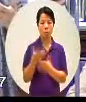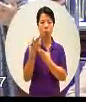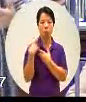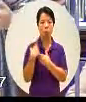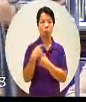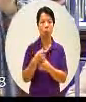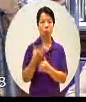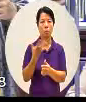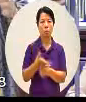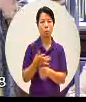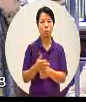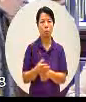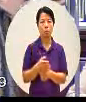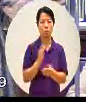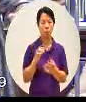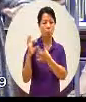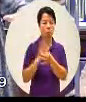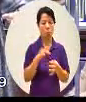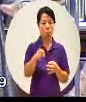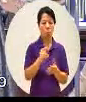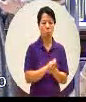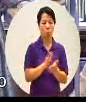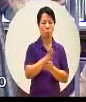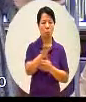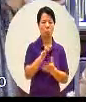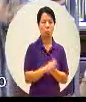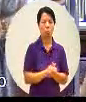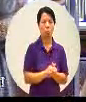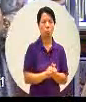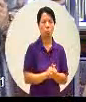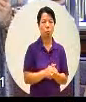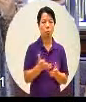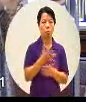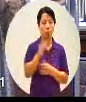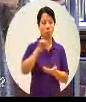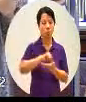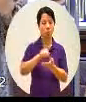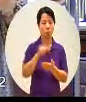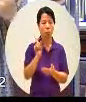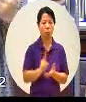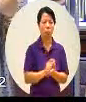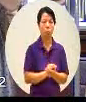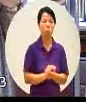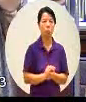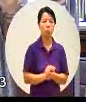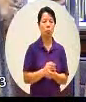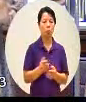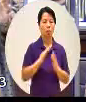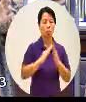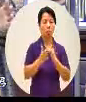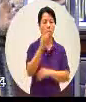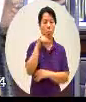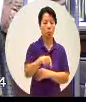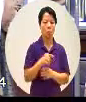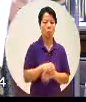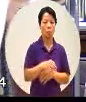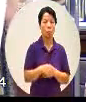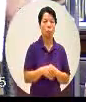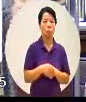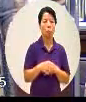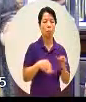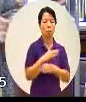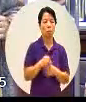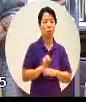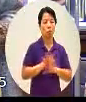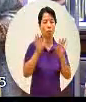交代，讲安尼接续因的后半生，无论是要互做啥，啊，这市政府应该经济发展局来提出